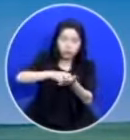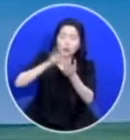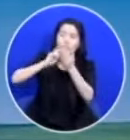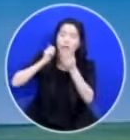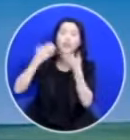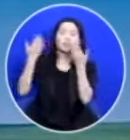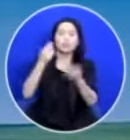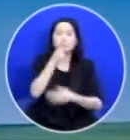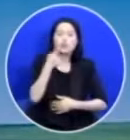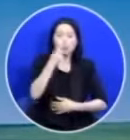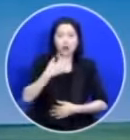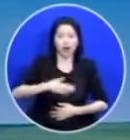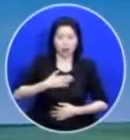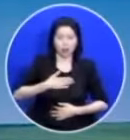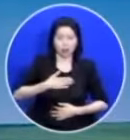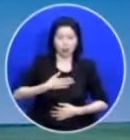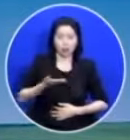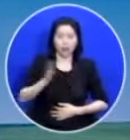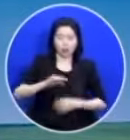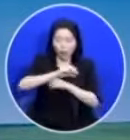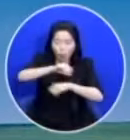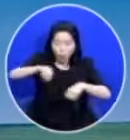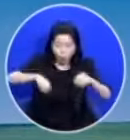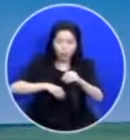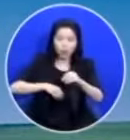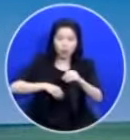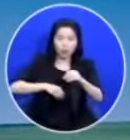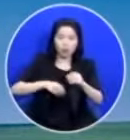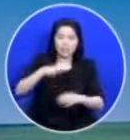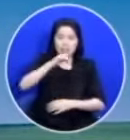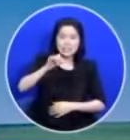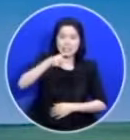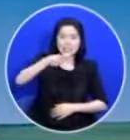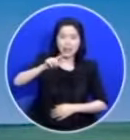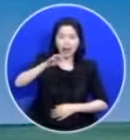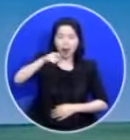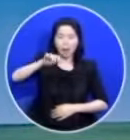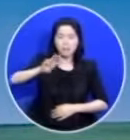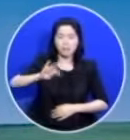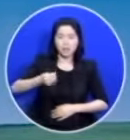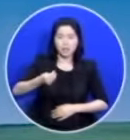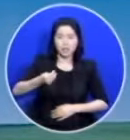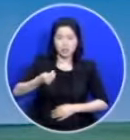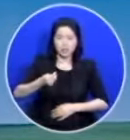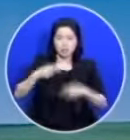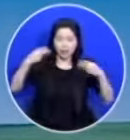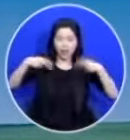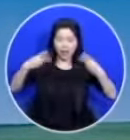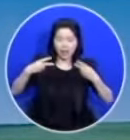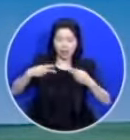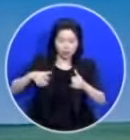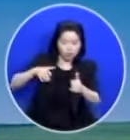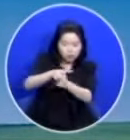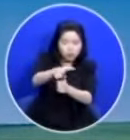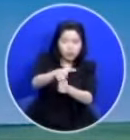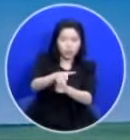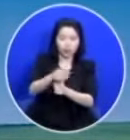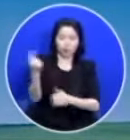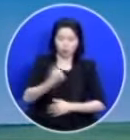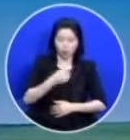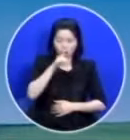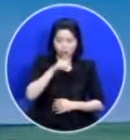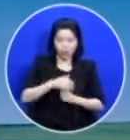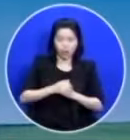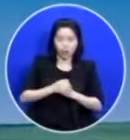알았어요 그런데 도리어 이사벨이 엘리야를 죽이겠다 그러는 거예요 바